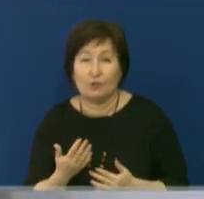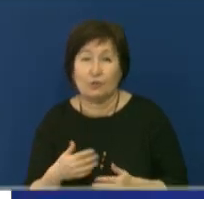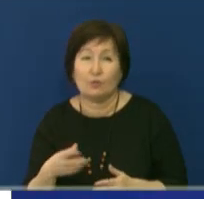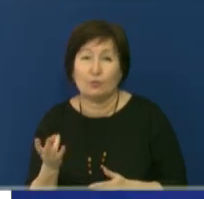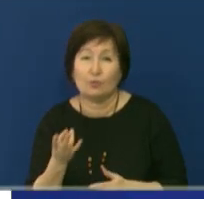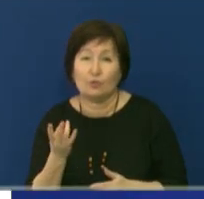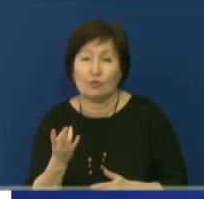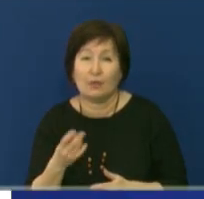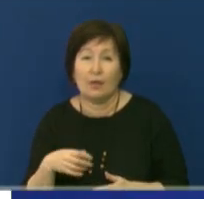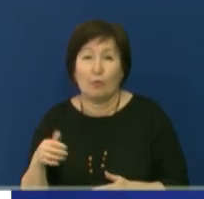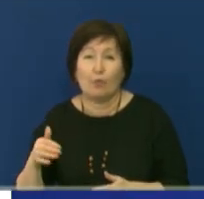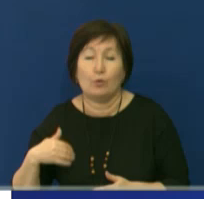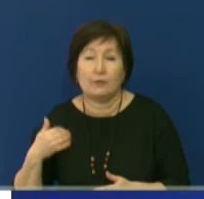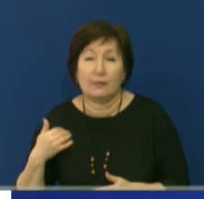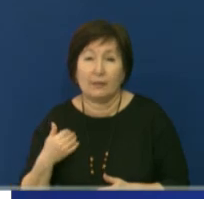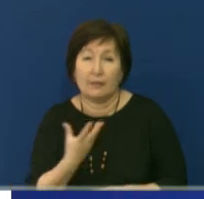айтты.